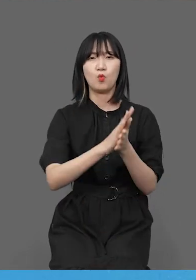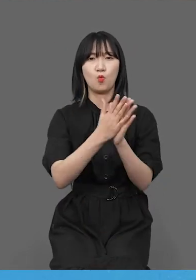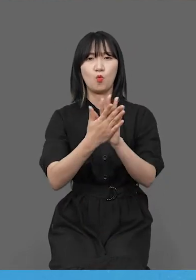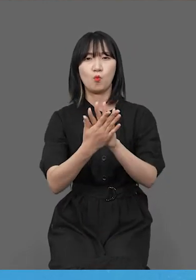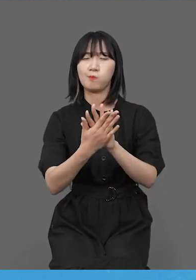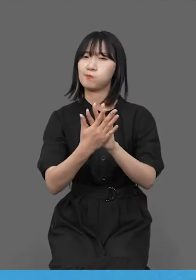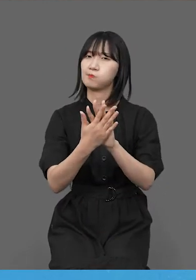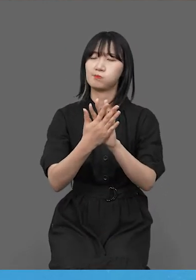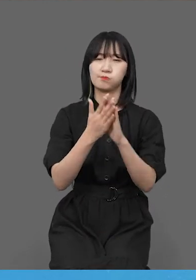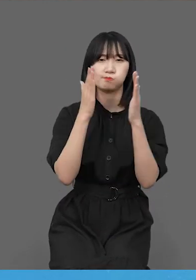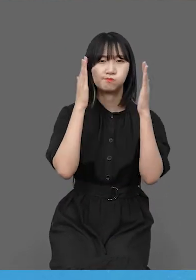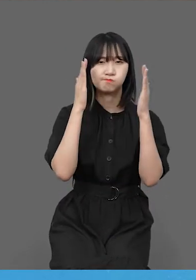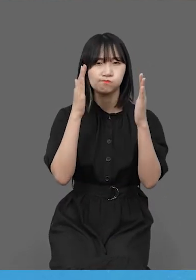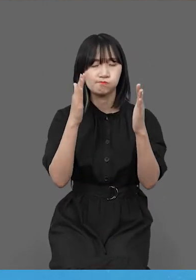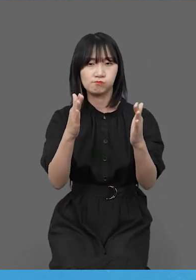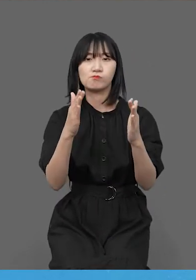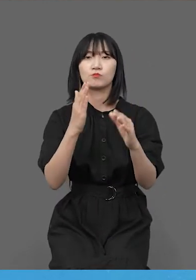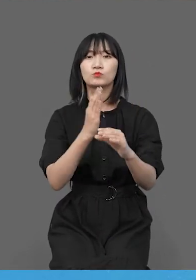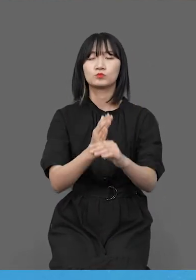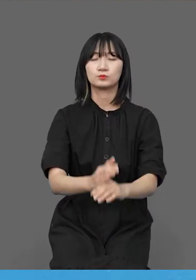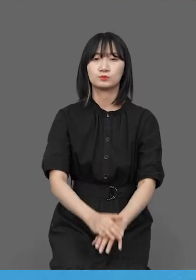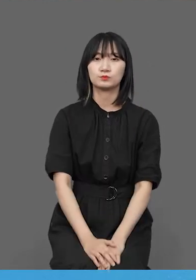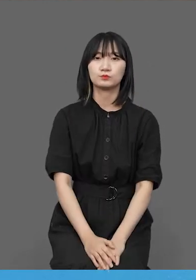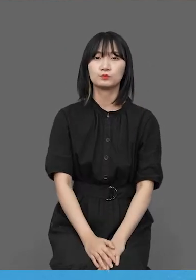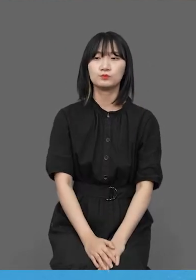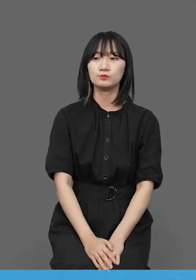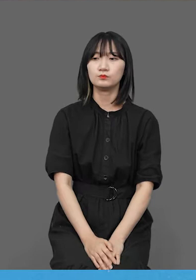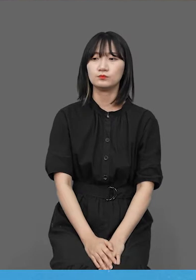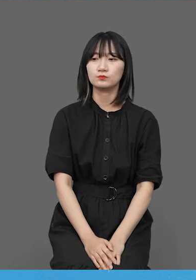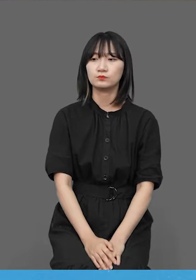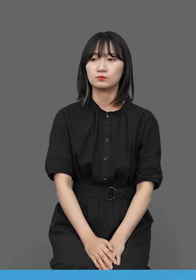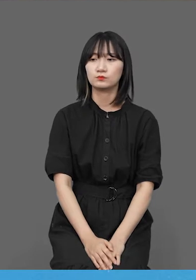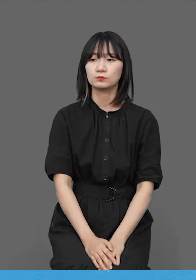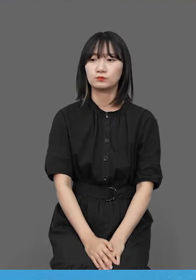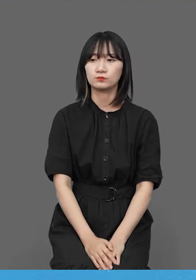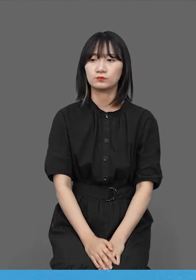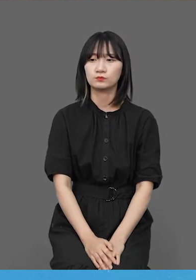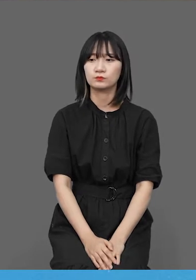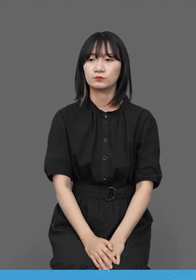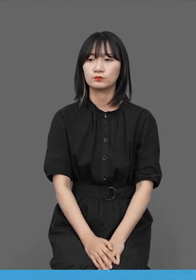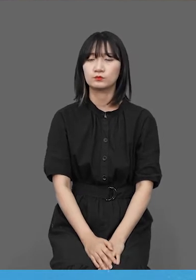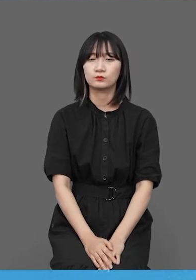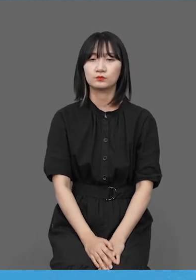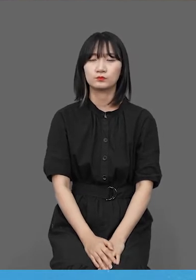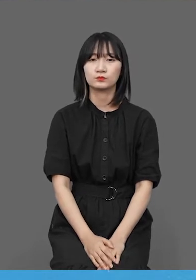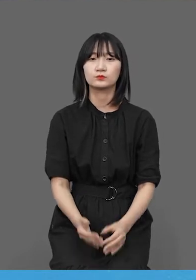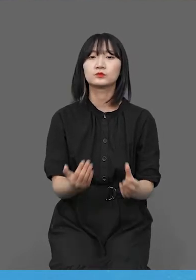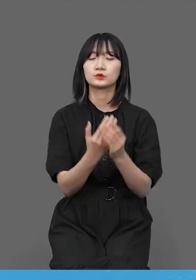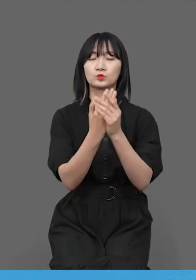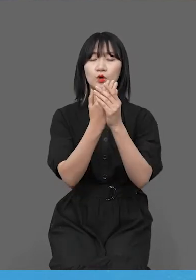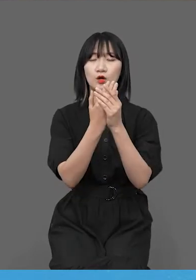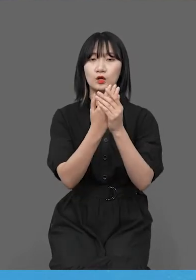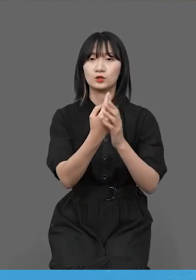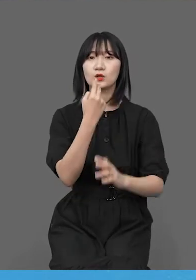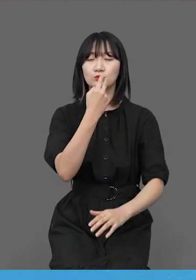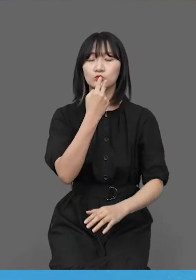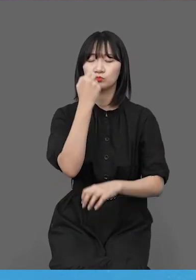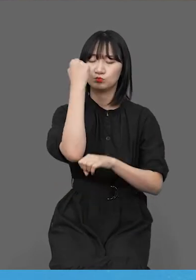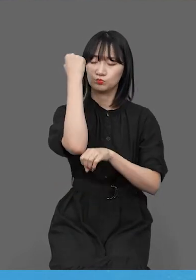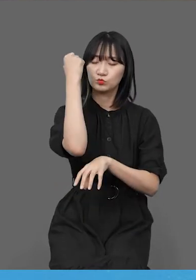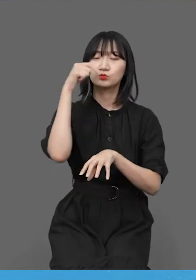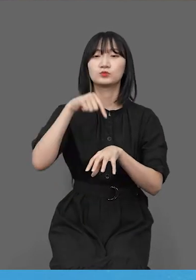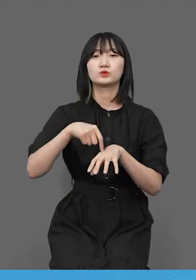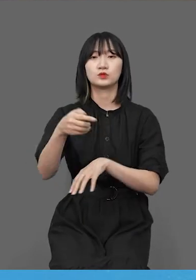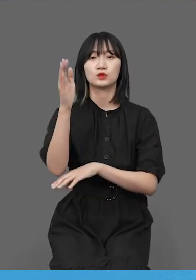굉장히 귀추가 주목되는 부분이기도 하고요. 어떻게 보면 진화 생물학의 뿌리와 같은